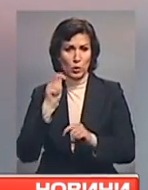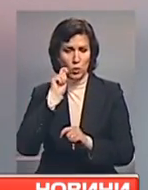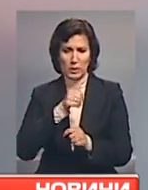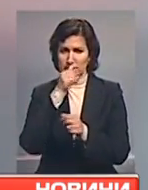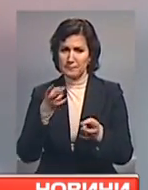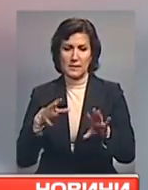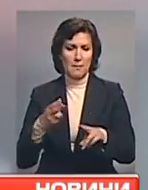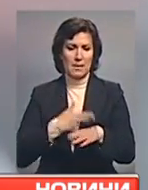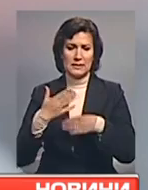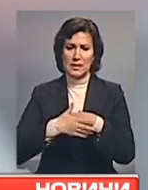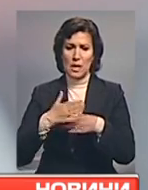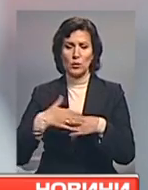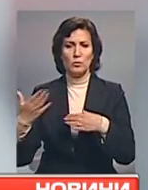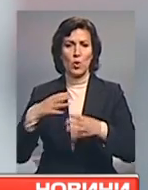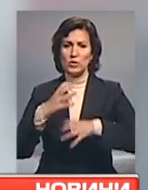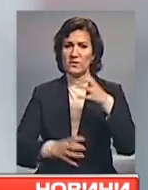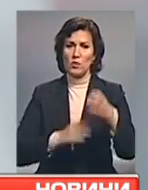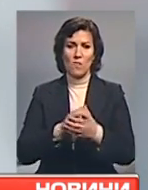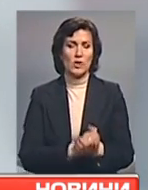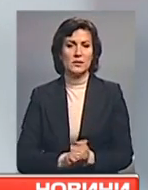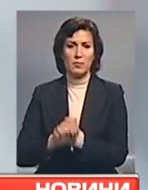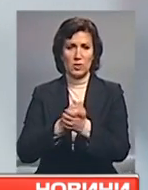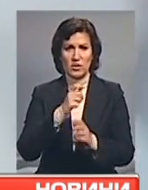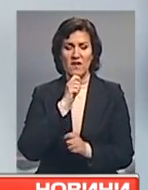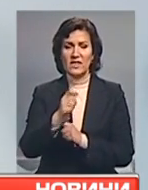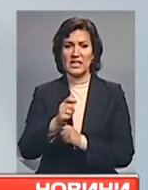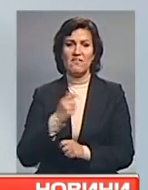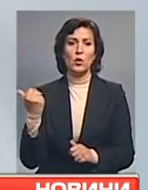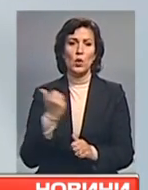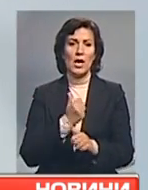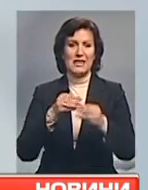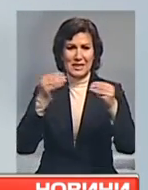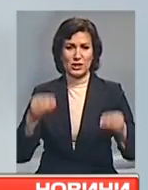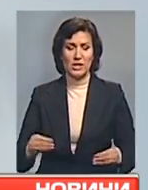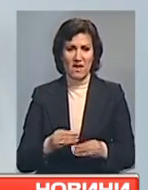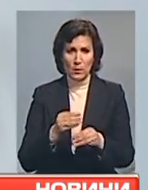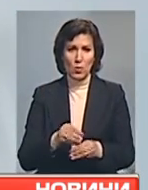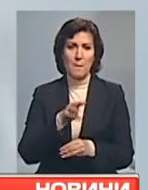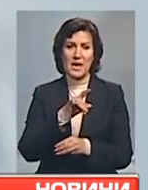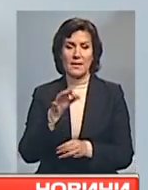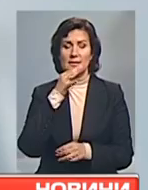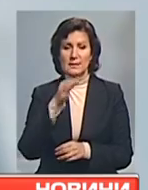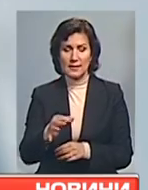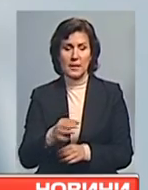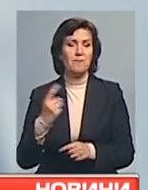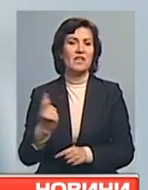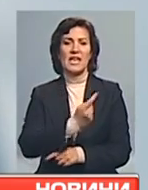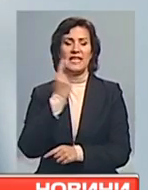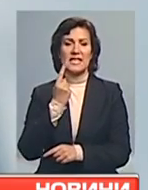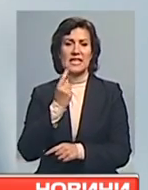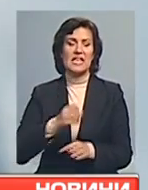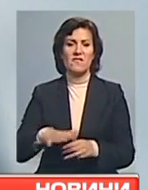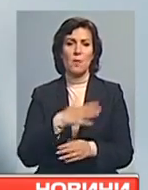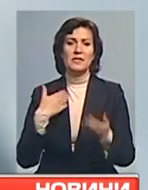може залишитися безкарною з боку світової спільноти. В інтерв'ю тижневику Welt am Sonntag Меркель сказала, єдина